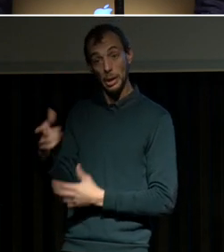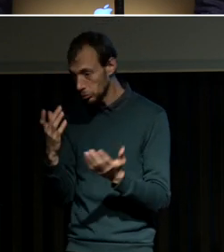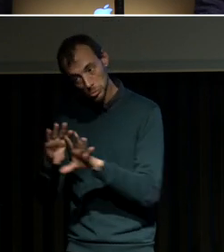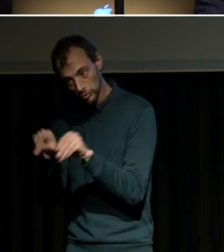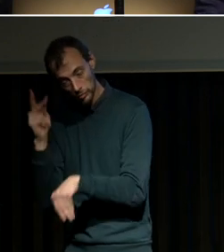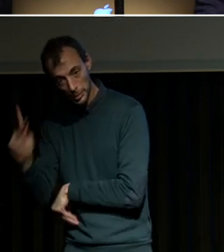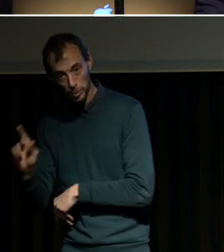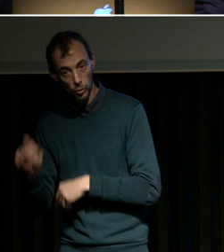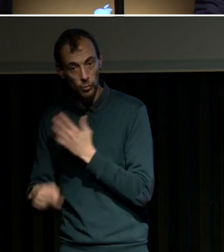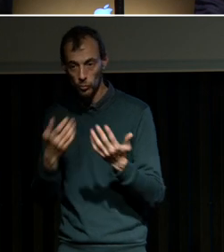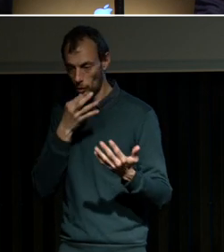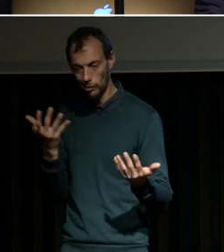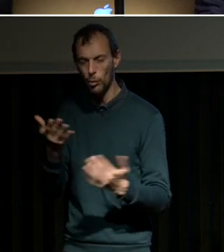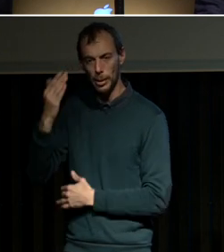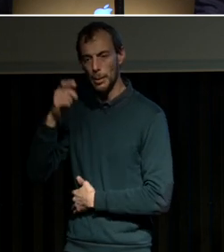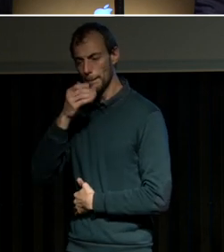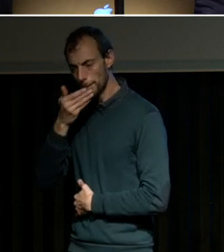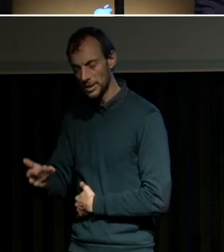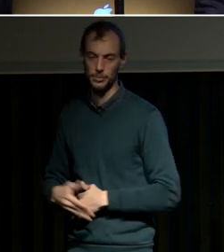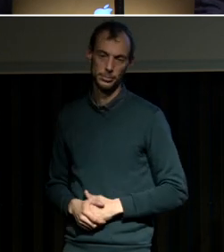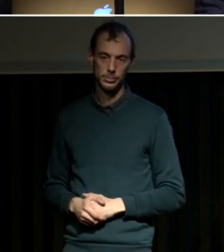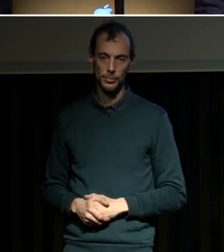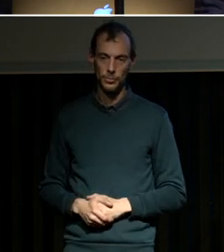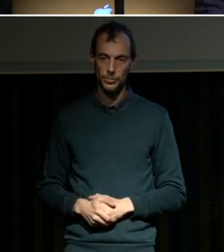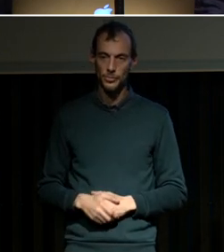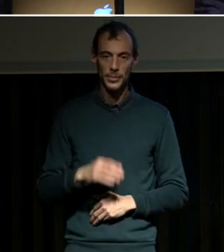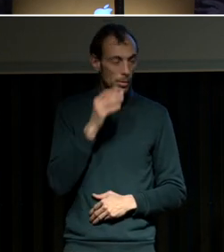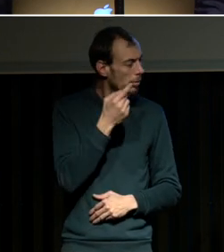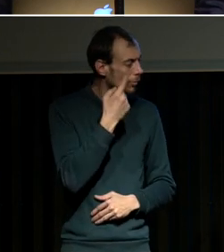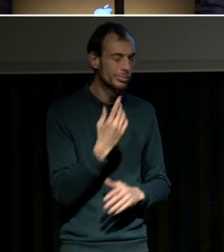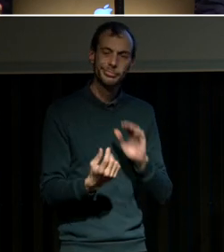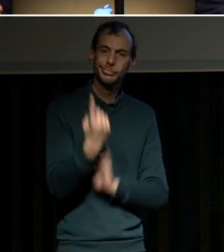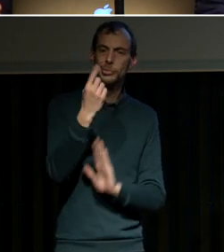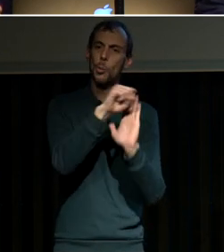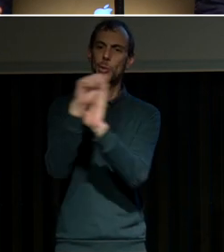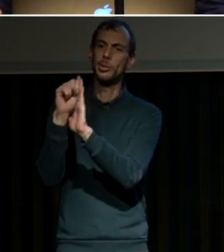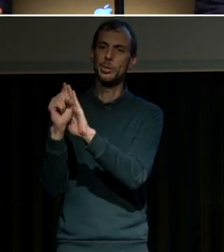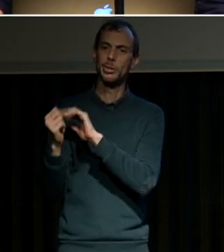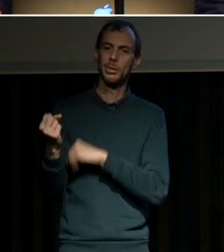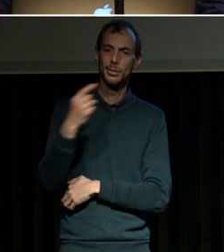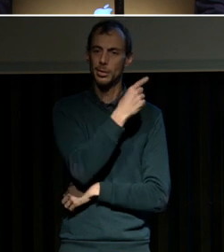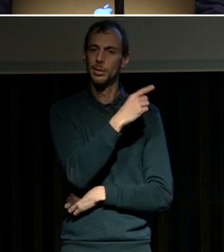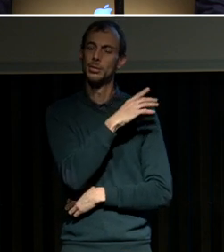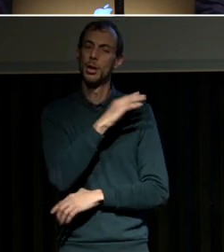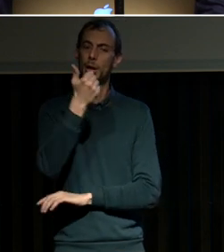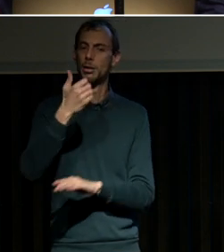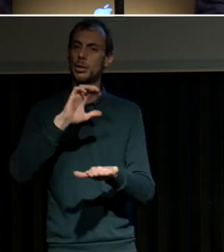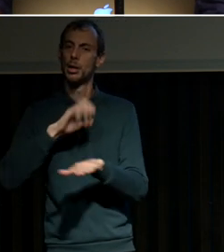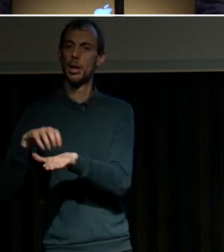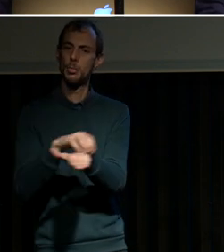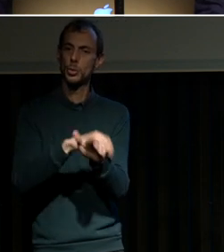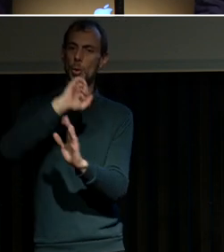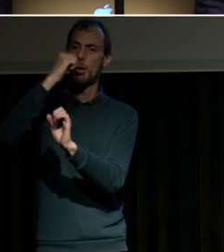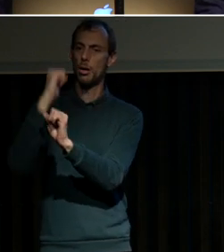collectif interassociatif de la région Aquitaine, en haut à droite, vous pouvez voir le monument qui a été inauguré pour la journée